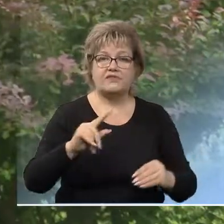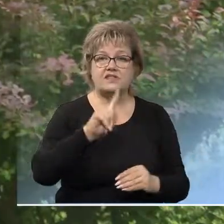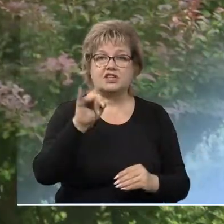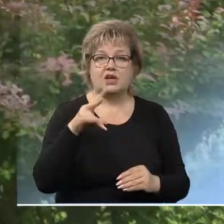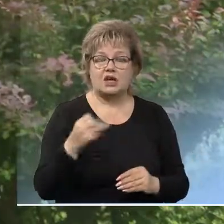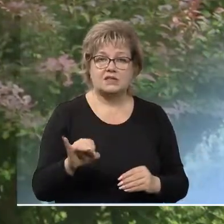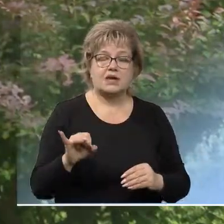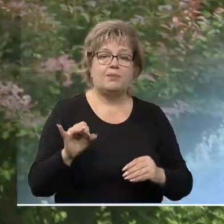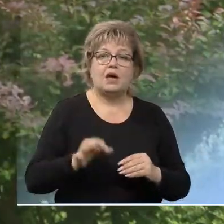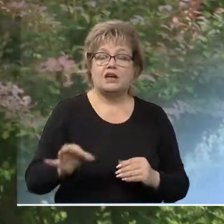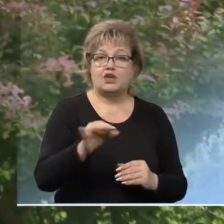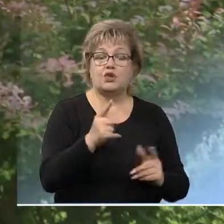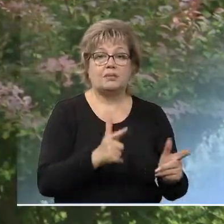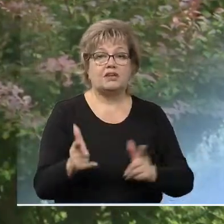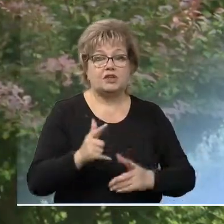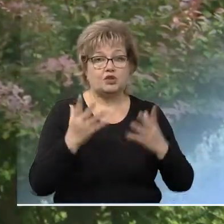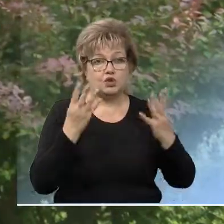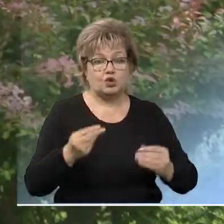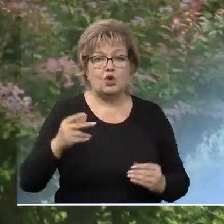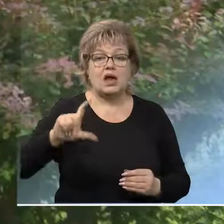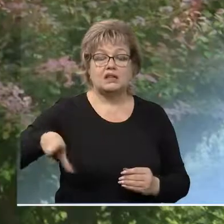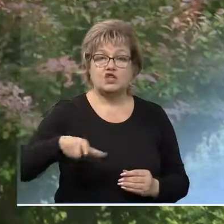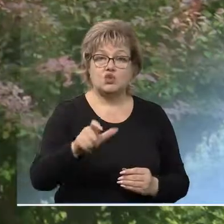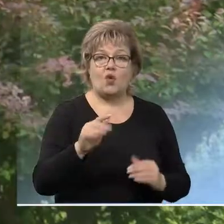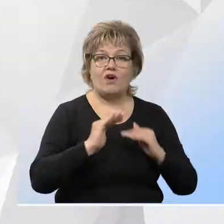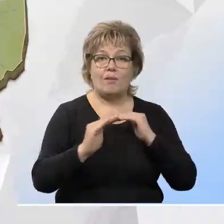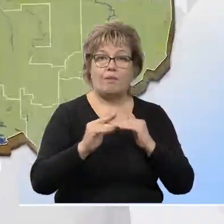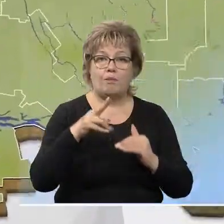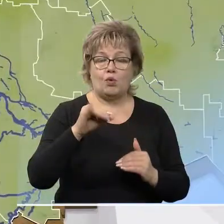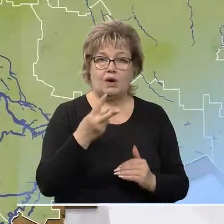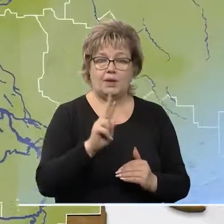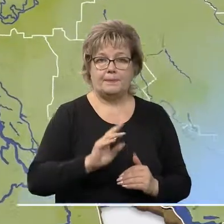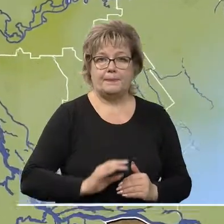посевов в Зерноградском районе. Их подготовили к Дню Донского поля.